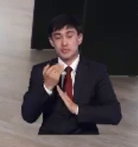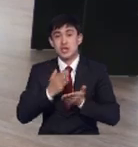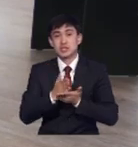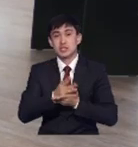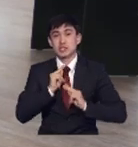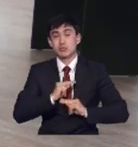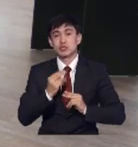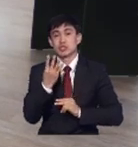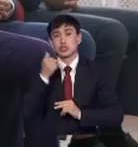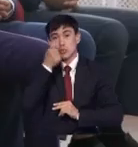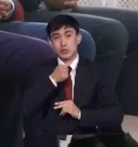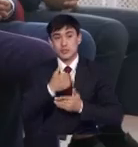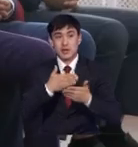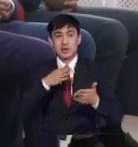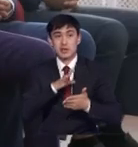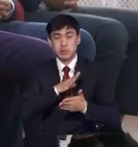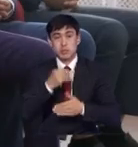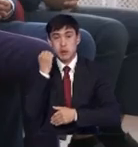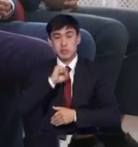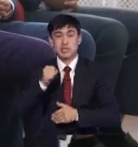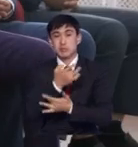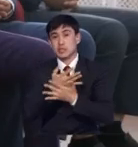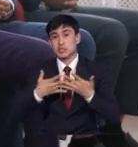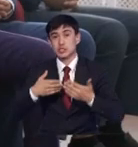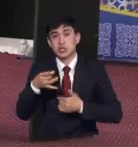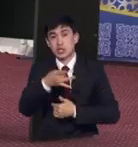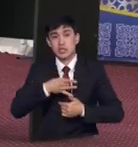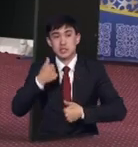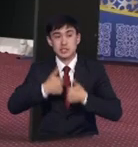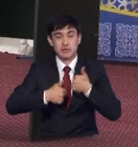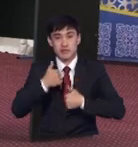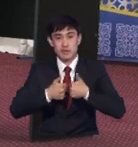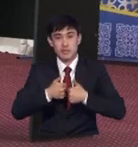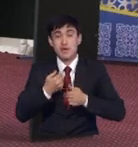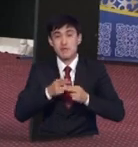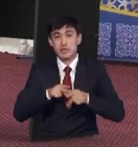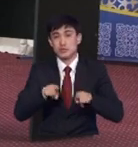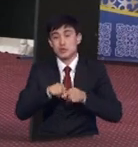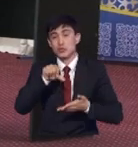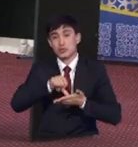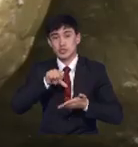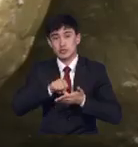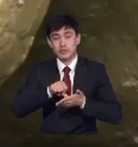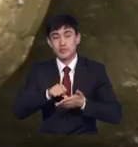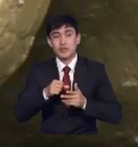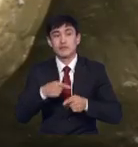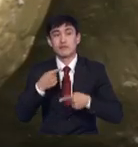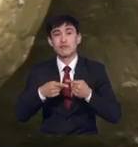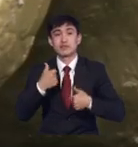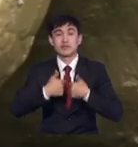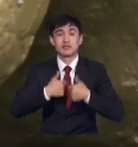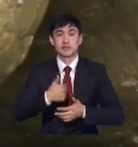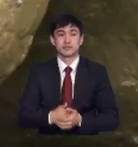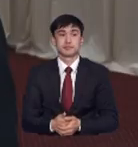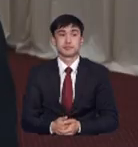работы 4 года ранее становился победителем различных региональных соревнований и в этот раз он принимает участие в очередном